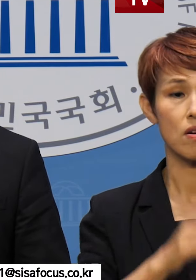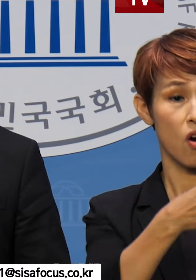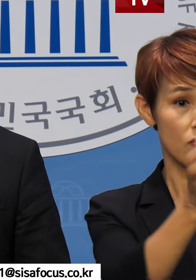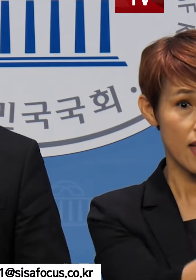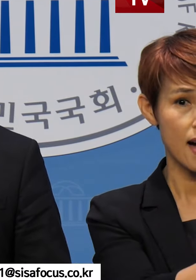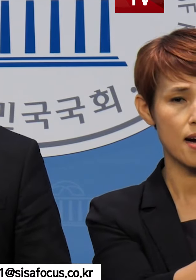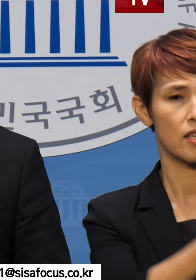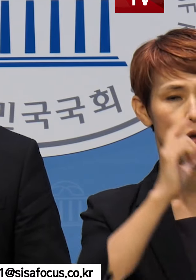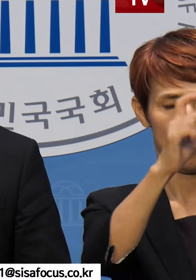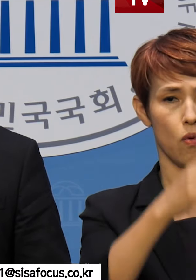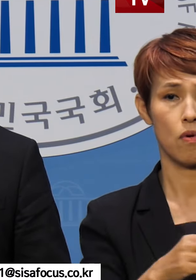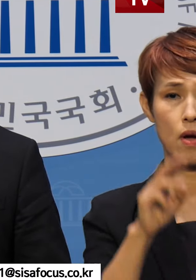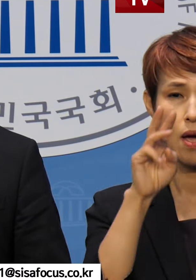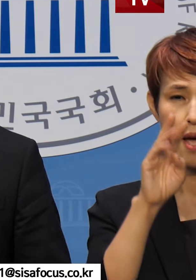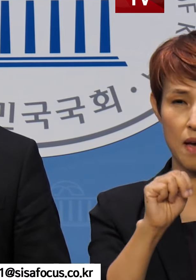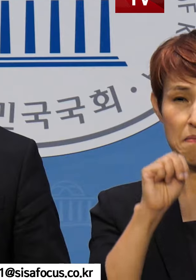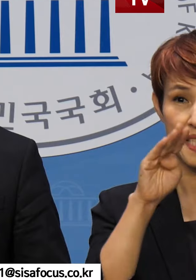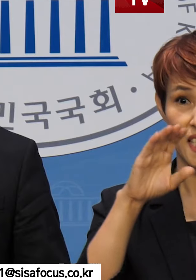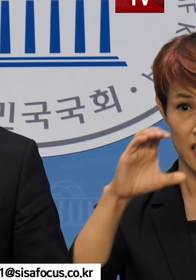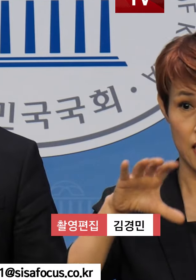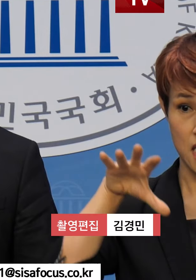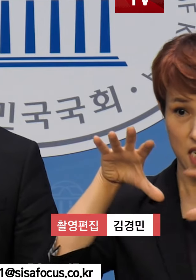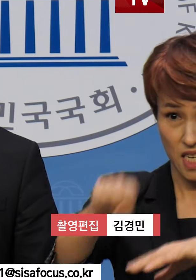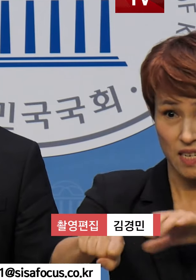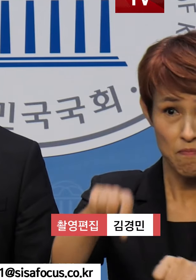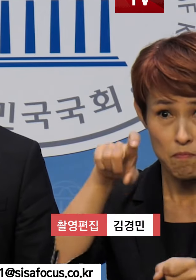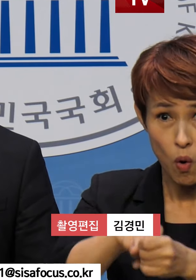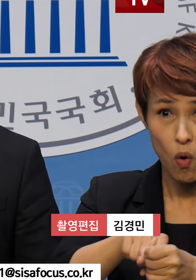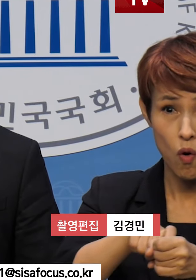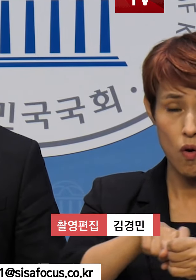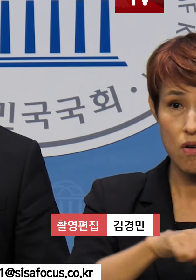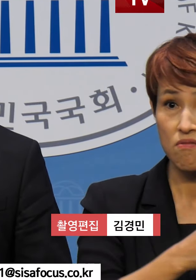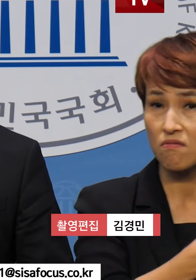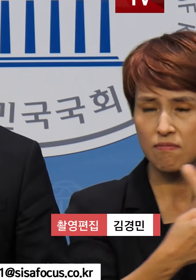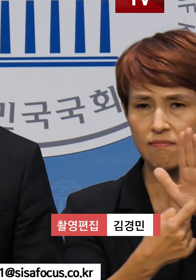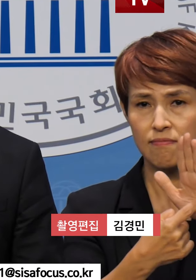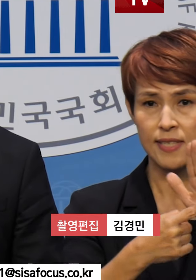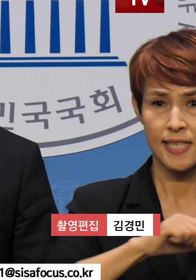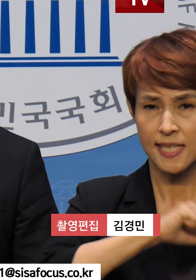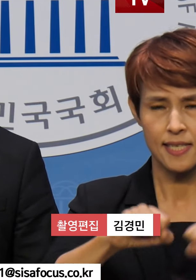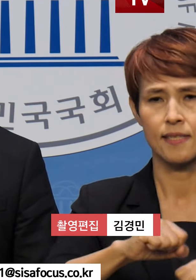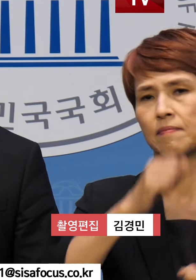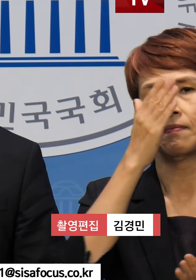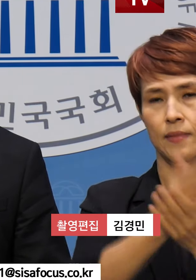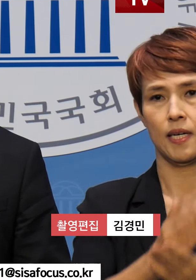장악을 위한 어떤 시도도 성공할 수 없습니다. 이번 지명이